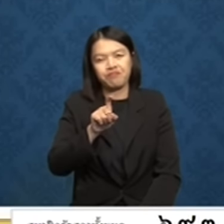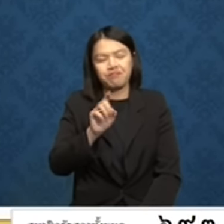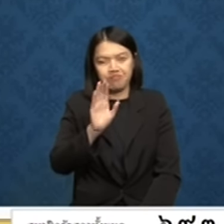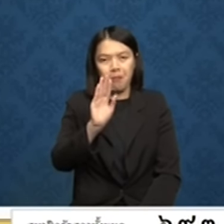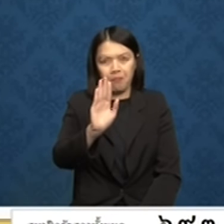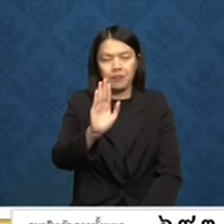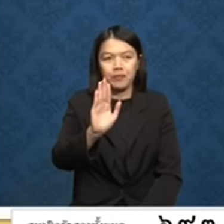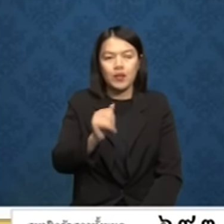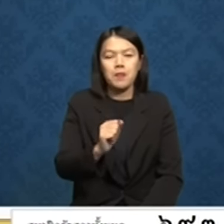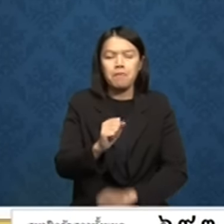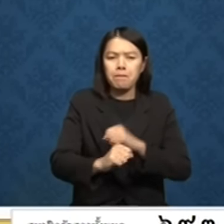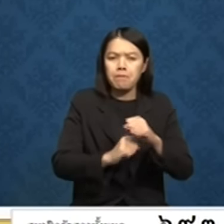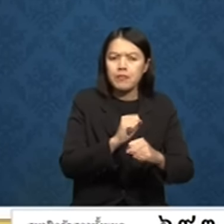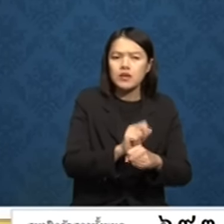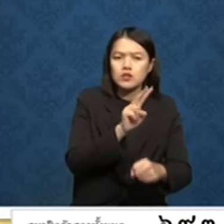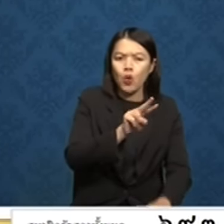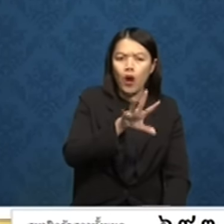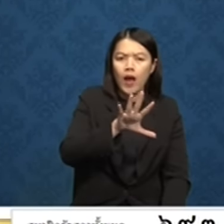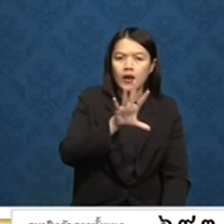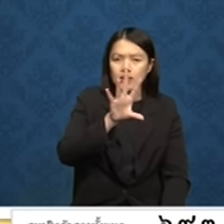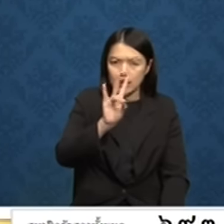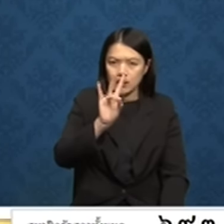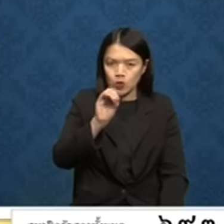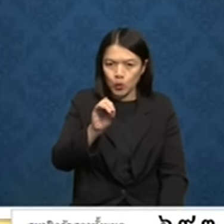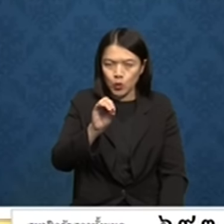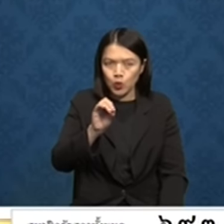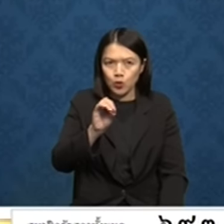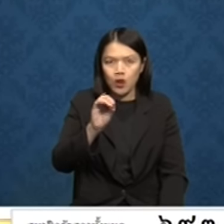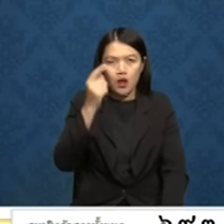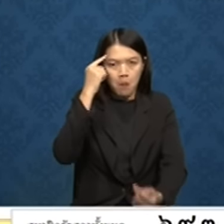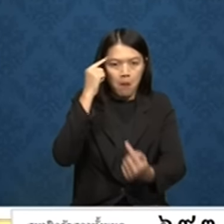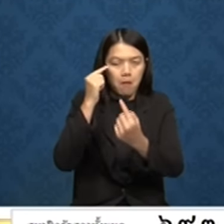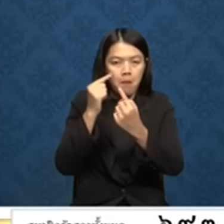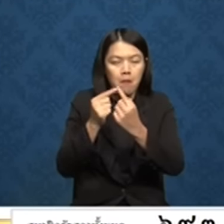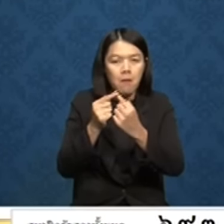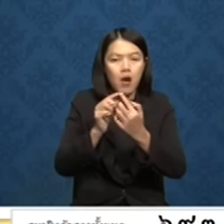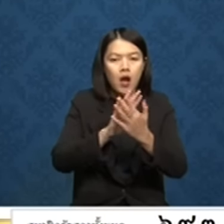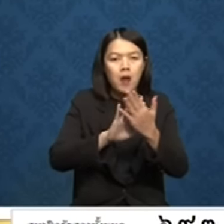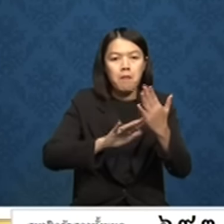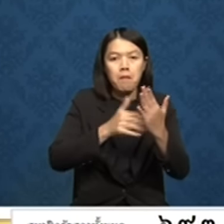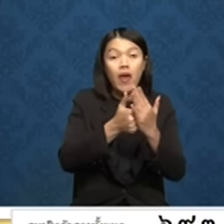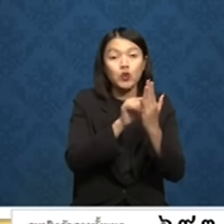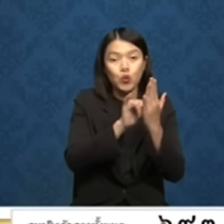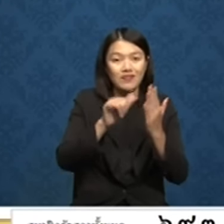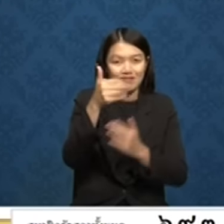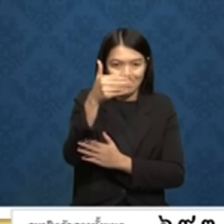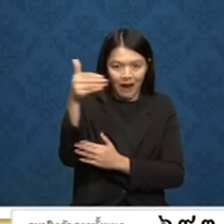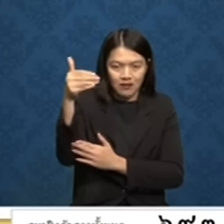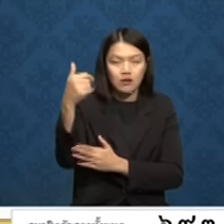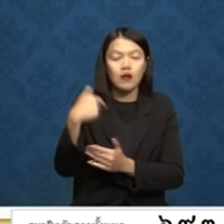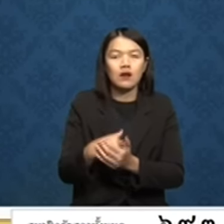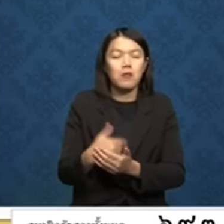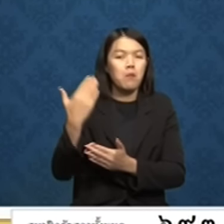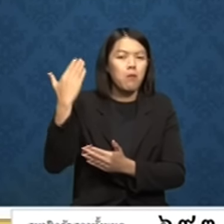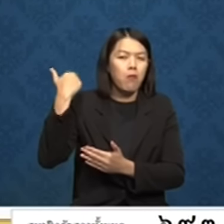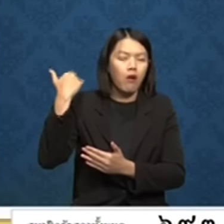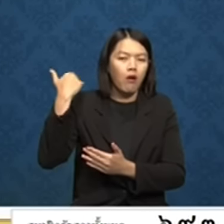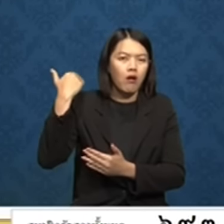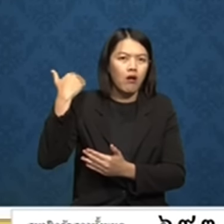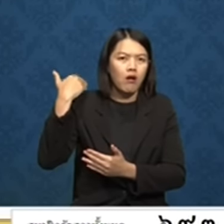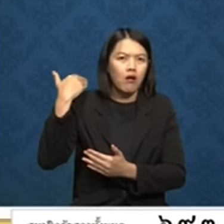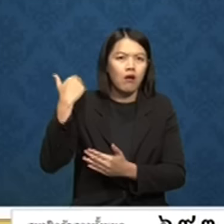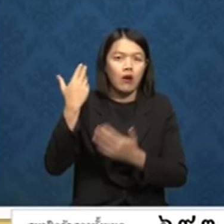แต่2570ยังมีอีกความหมายนึงครับท่านประธานคือค่าเป้าหมายของแผนยุทธศาสตร์ชาติที่ถูกกำหนดเอาไว้ก่อนหน้านี้ก่อน